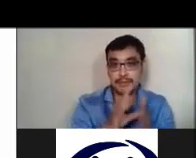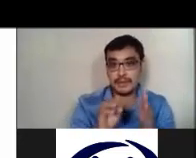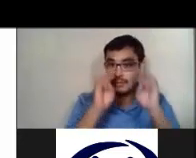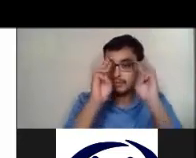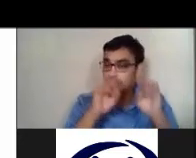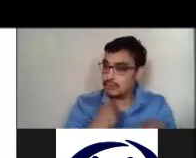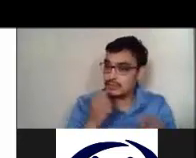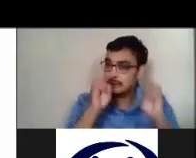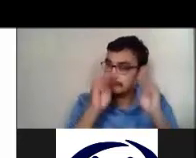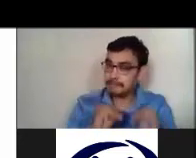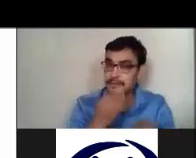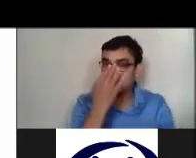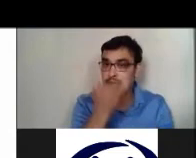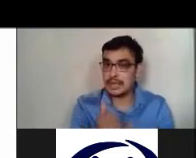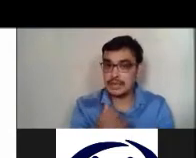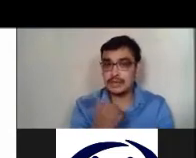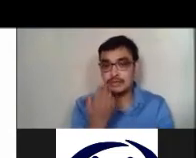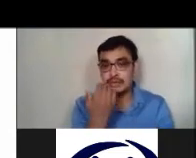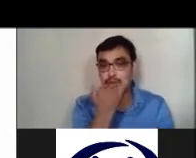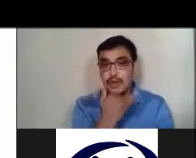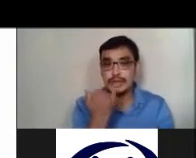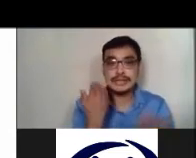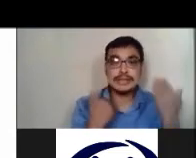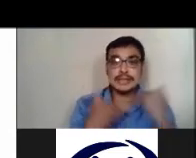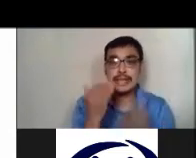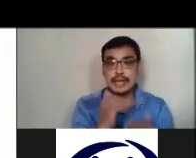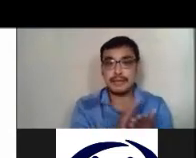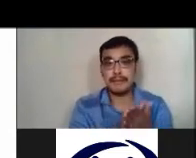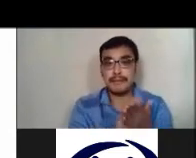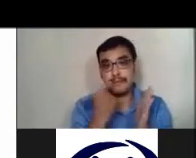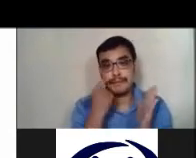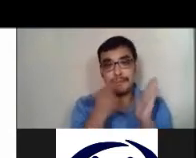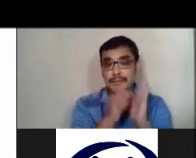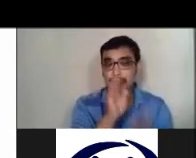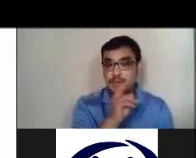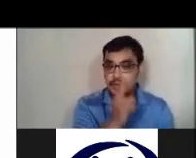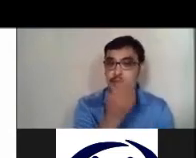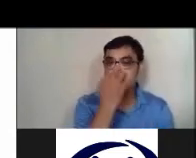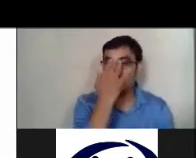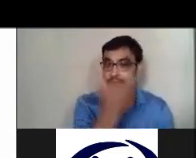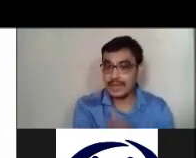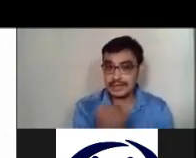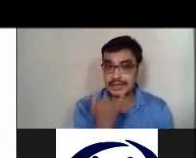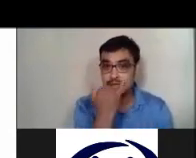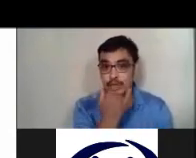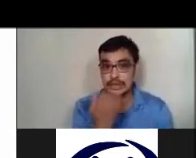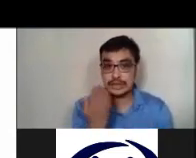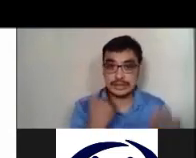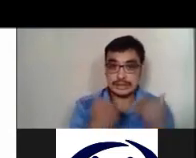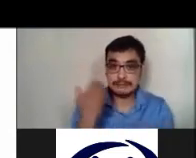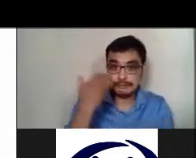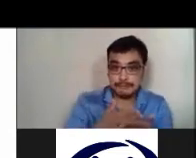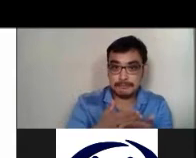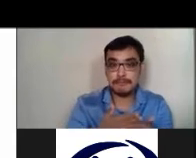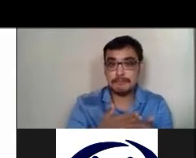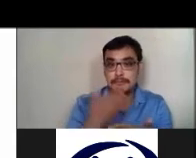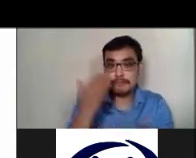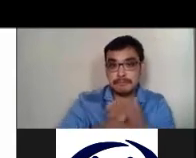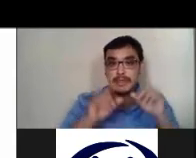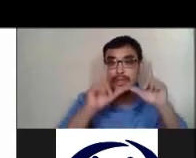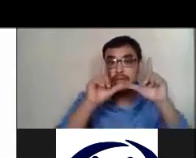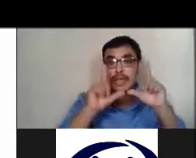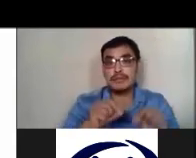चाहिँ लैङ्गिक हिंसा हो भन्ने कुरा यो स्टडीले प्रष्ट देखिन्छ. त्यसो भएको भएर हामीले लैङ्गिक हिंसालाई रोकथाम गर्नु अत्यन्त जरुरी हुँदो